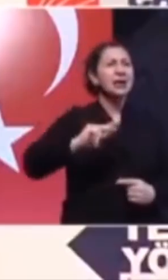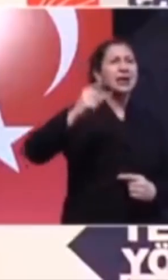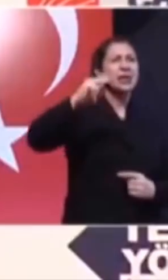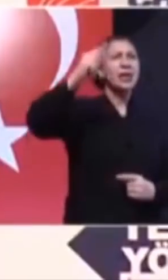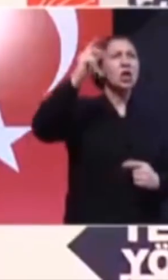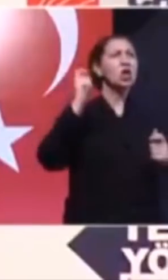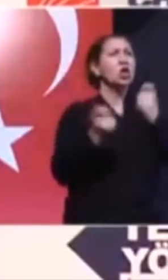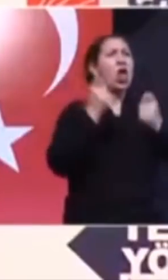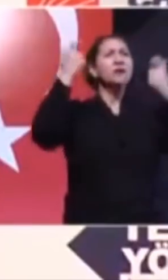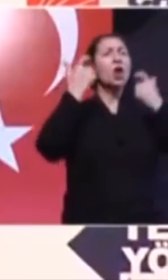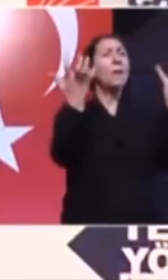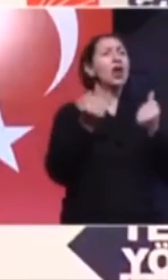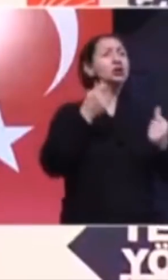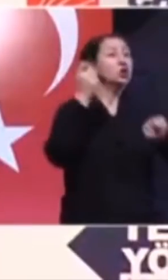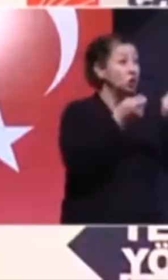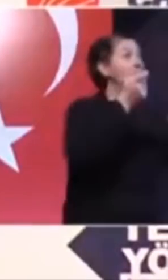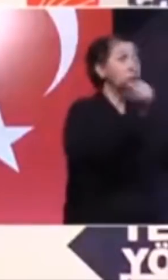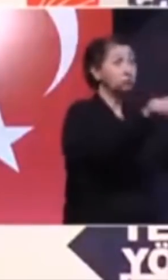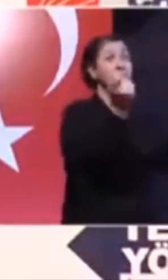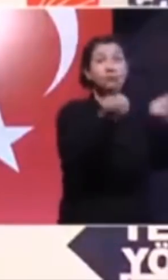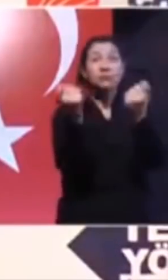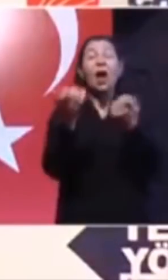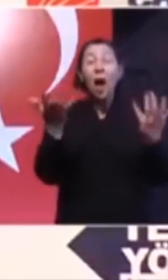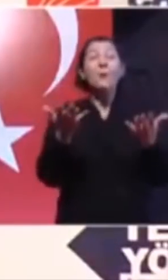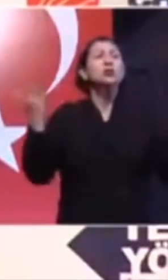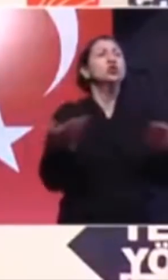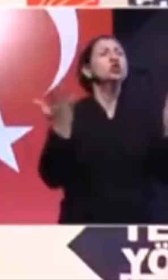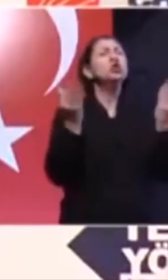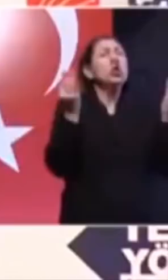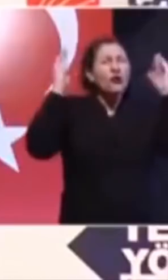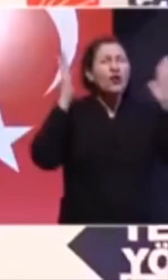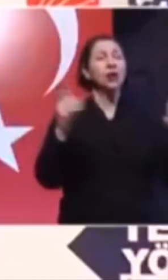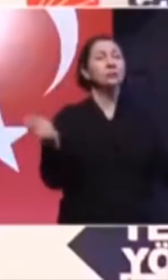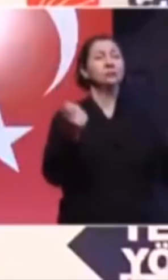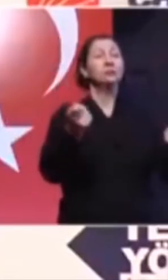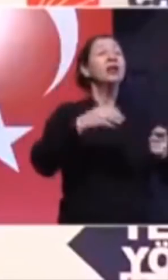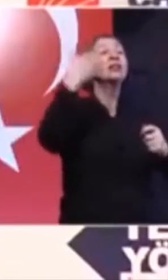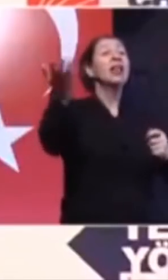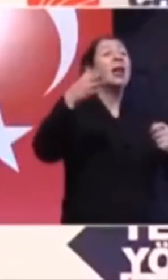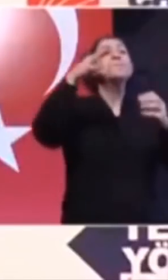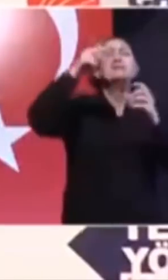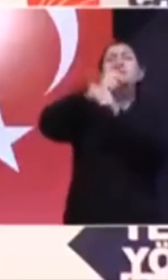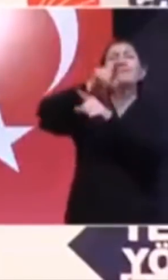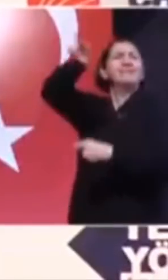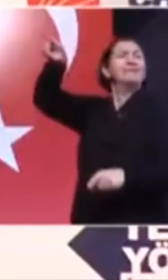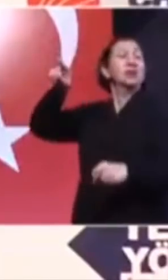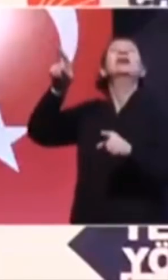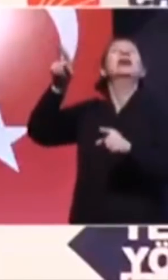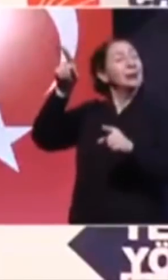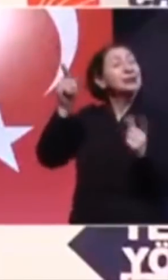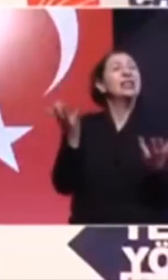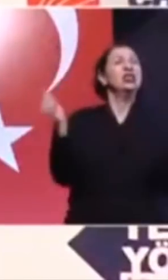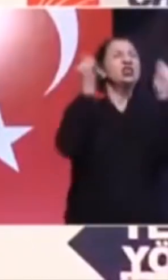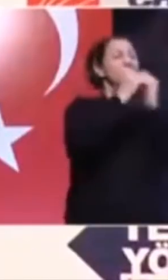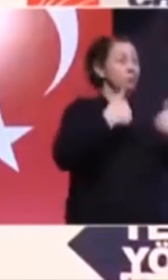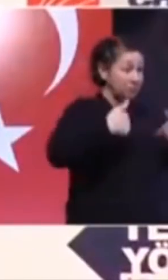görev alanlarımız çalışmalı ama çok çalışmalıyız. Bütün diğer partililerden daha çok